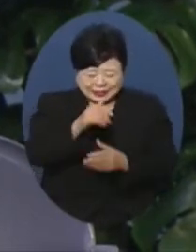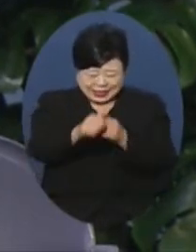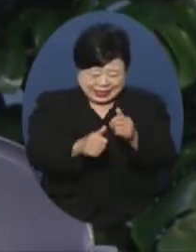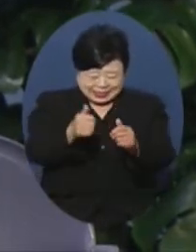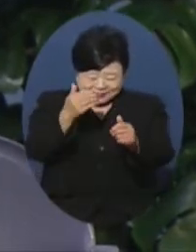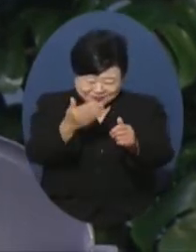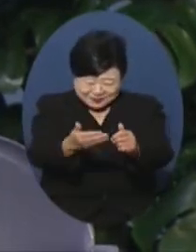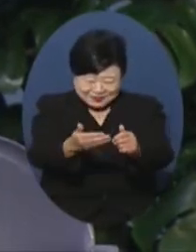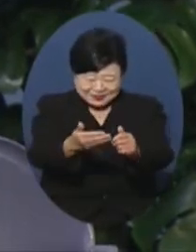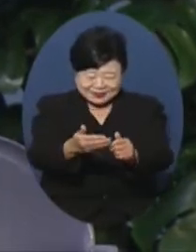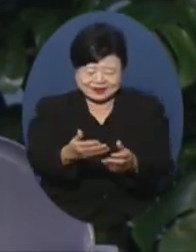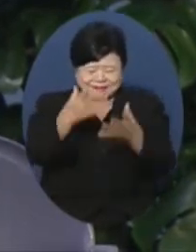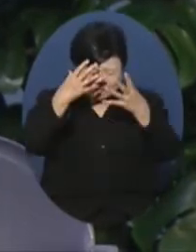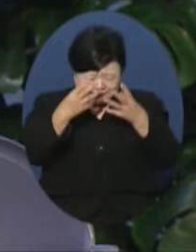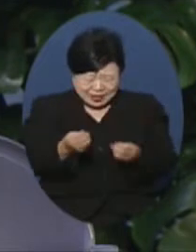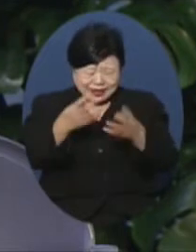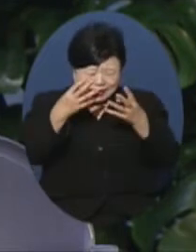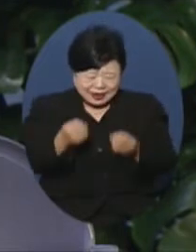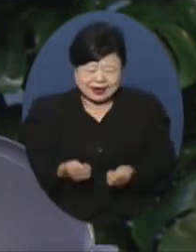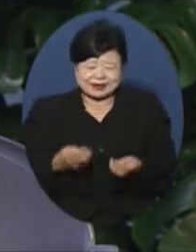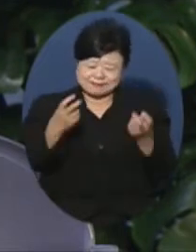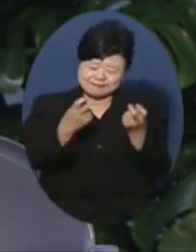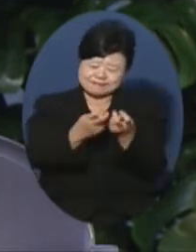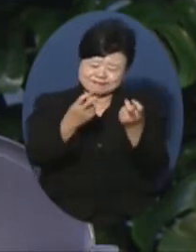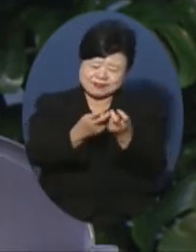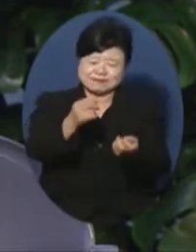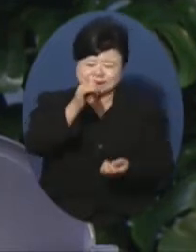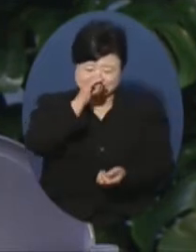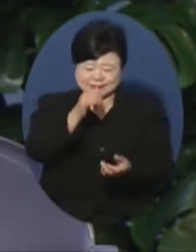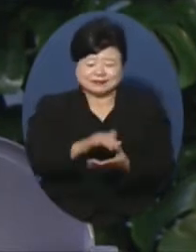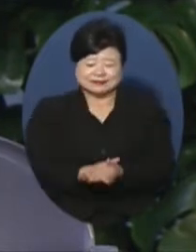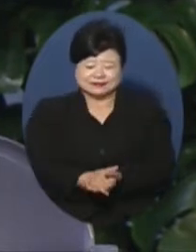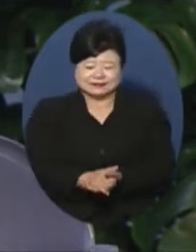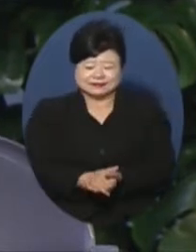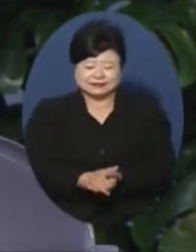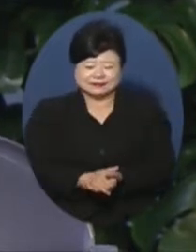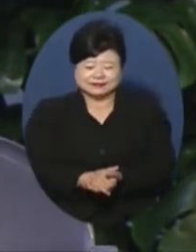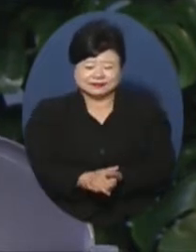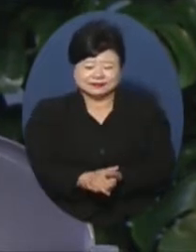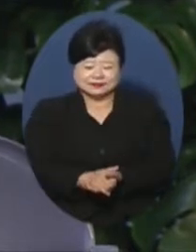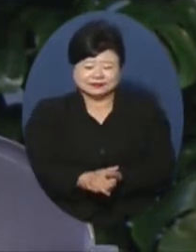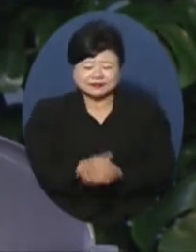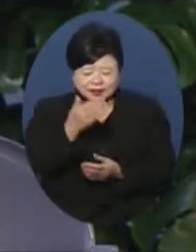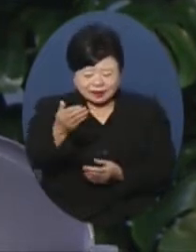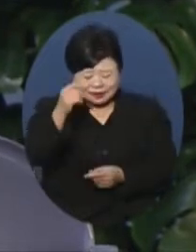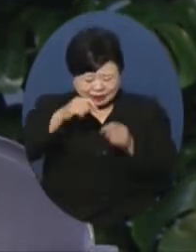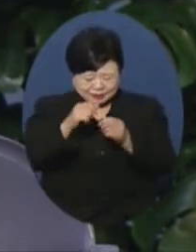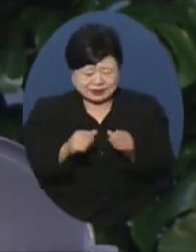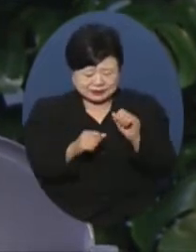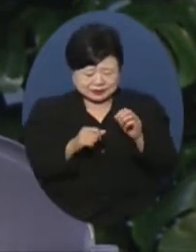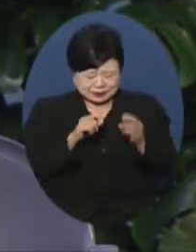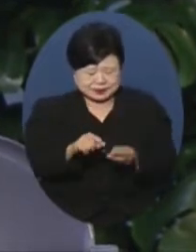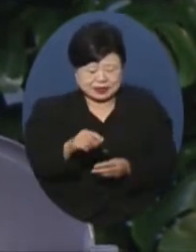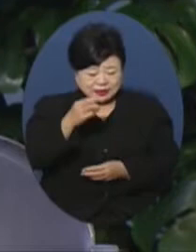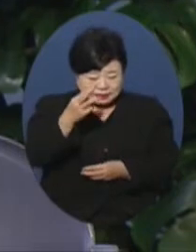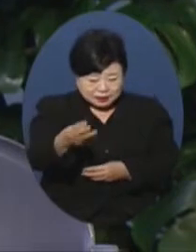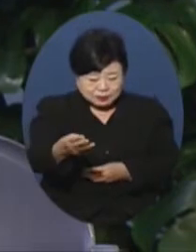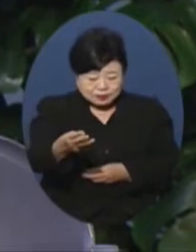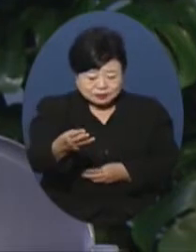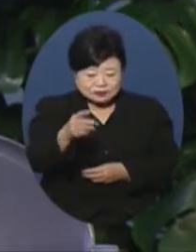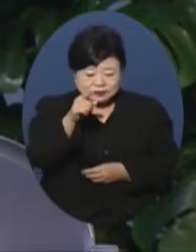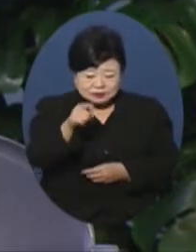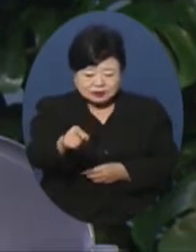하지만 하나님께는 수천 수만 가지의 방법이 있는 것입니다. 예레미야 33장